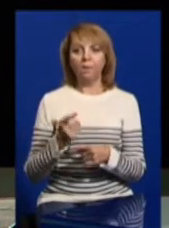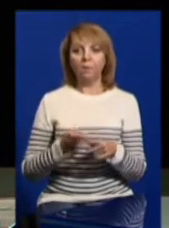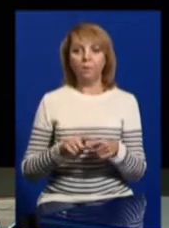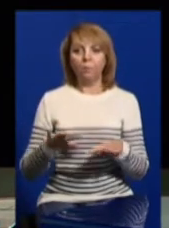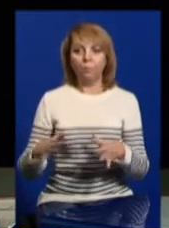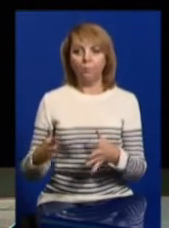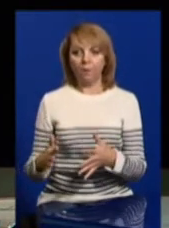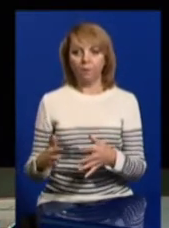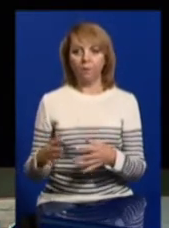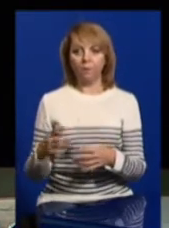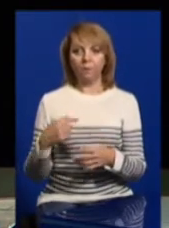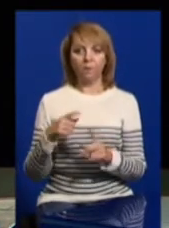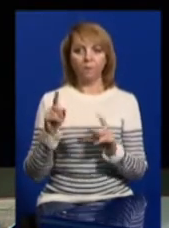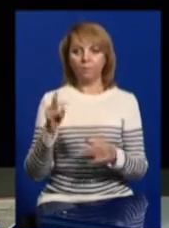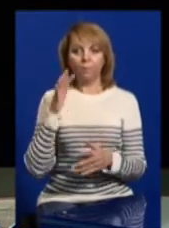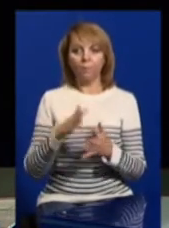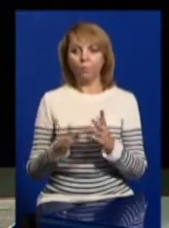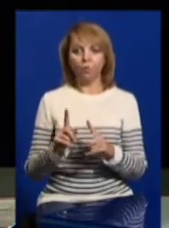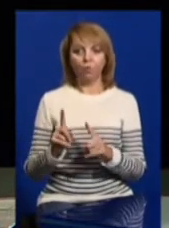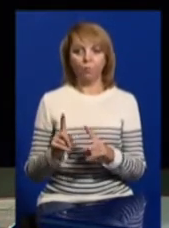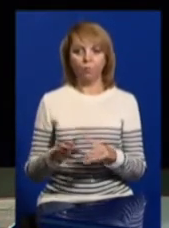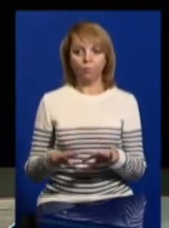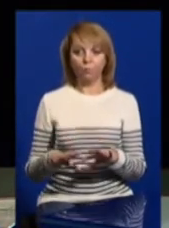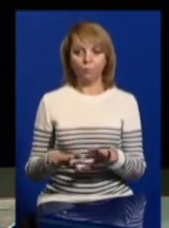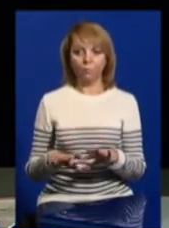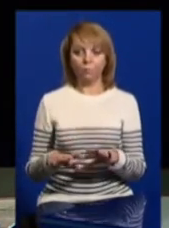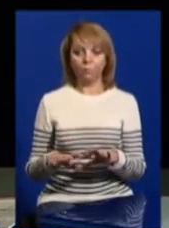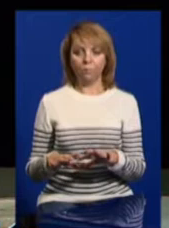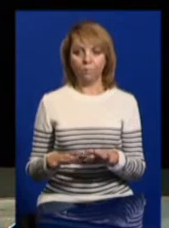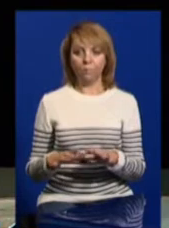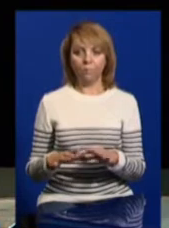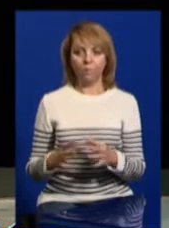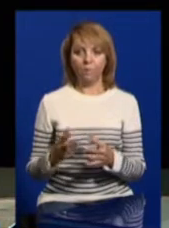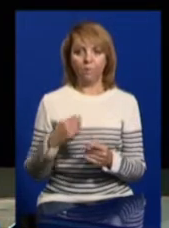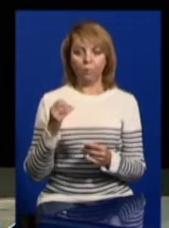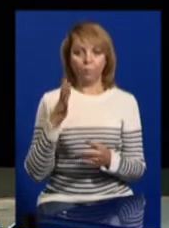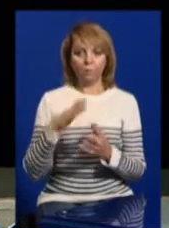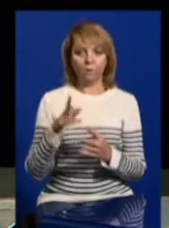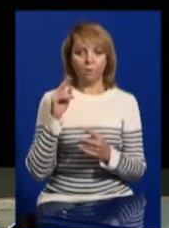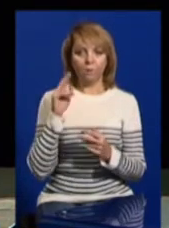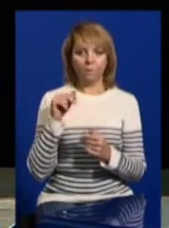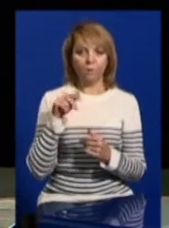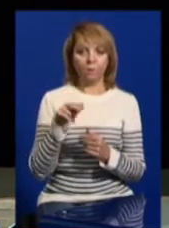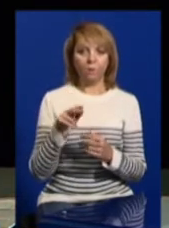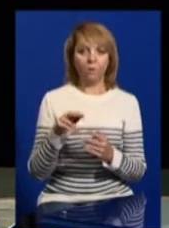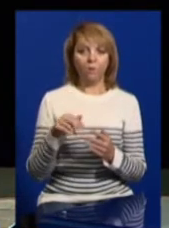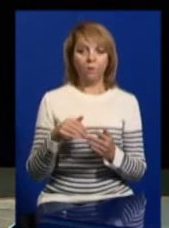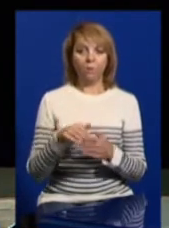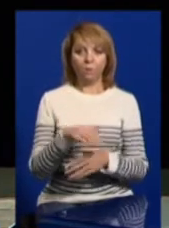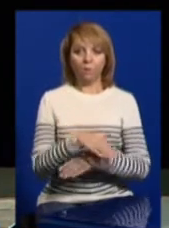момент, я навіть не зрозумів, що, бо, наскільки я зрозумів, просто Зайцева підійшла до краю